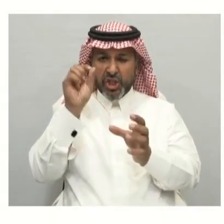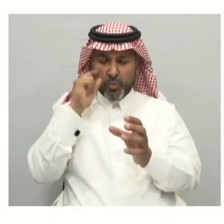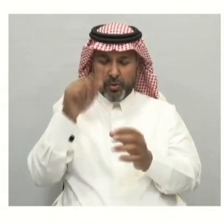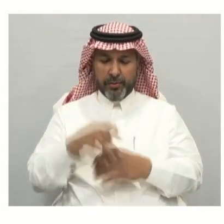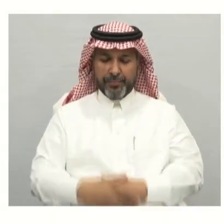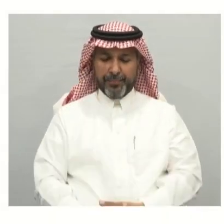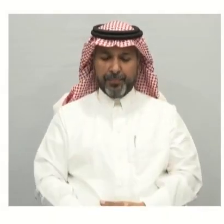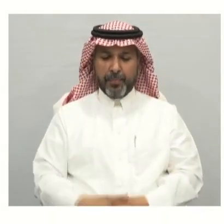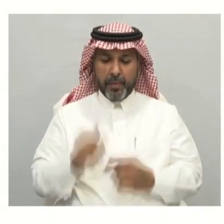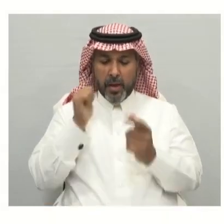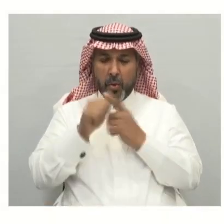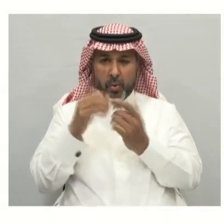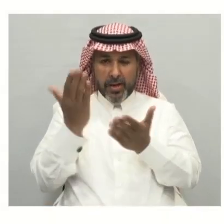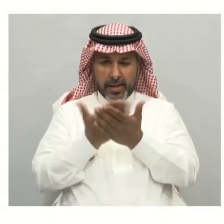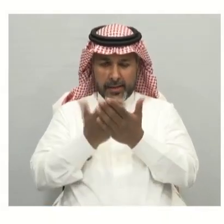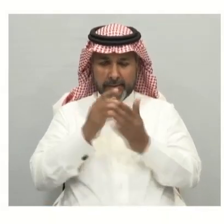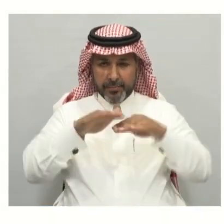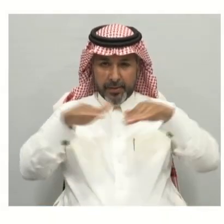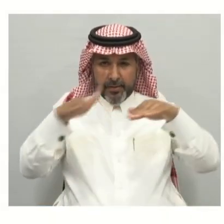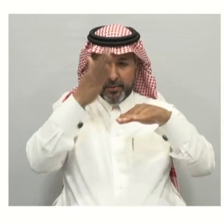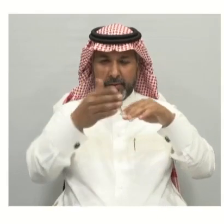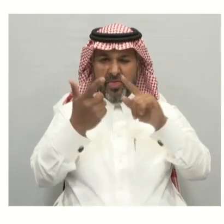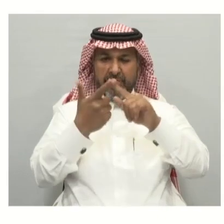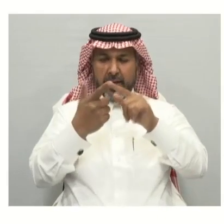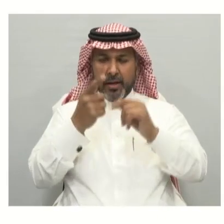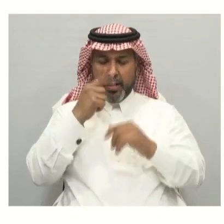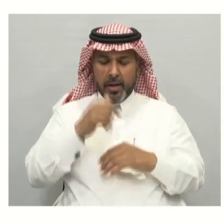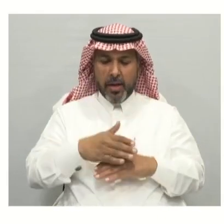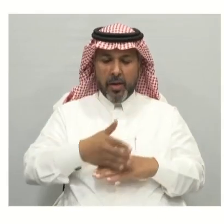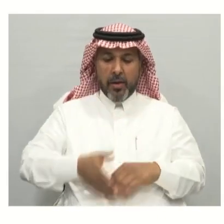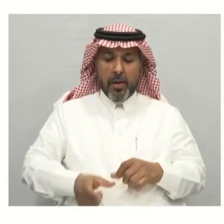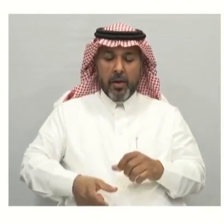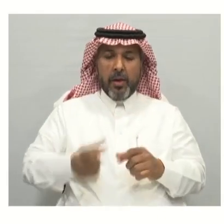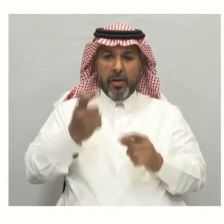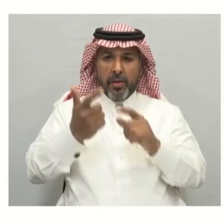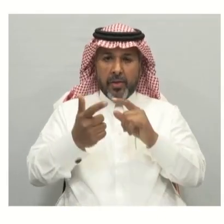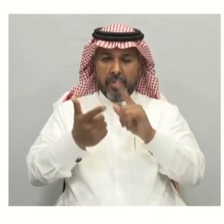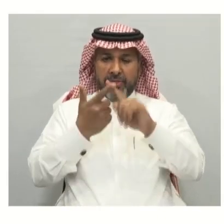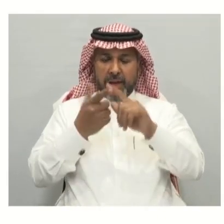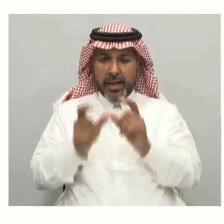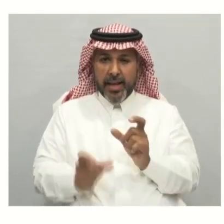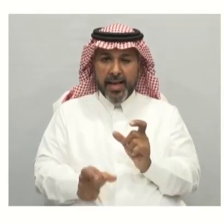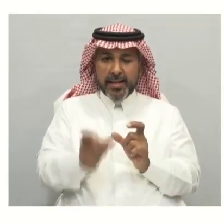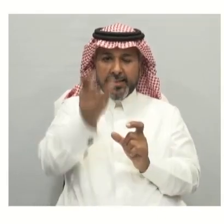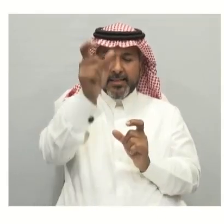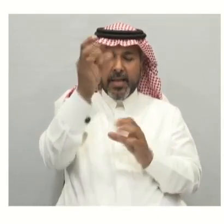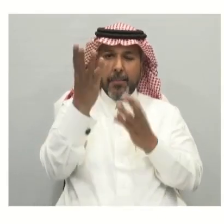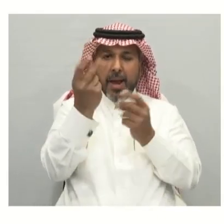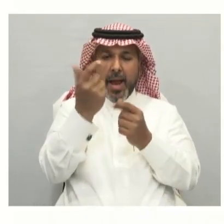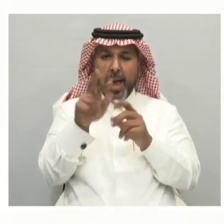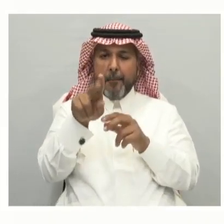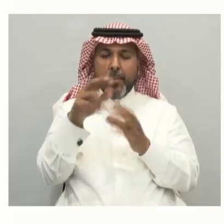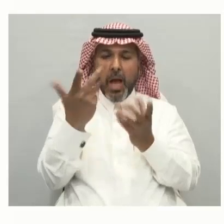الخطوه الثانيه ارسم عمودا يمثل عدد الاخوه لكل طالب اذا